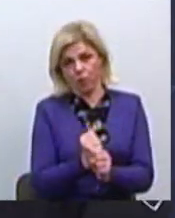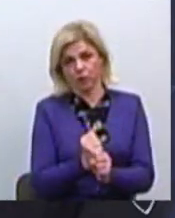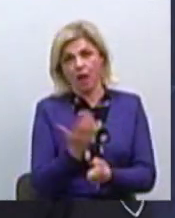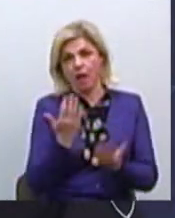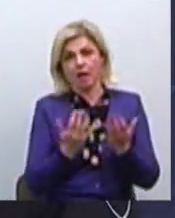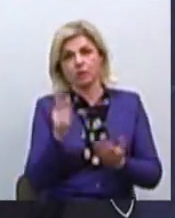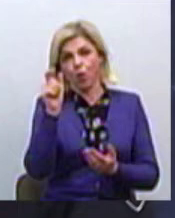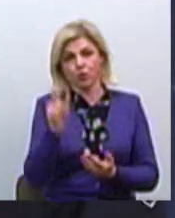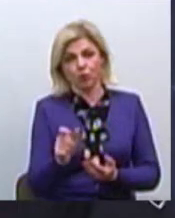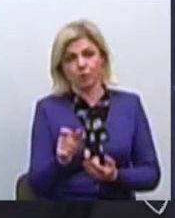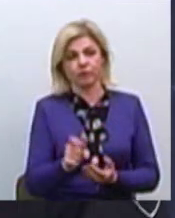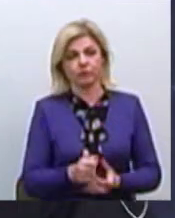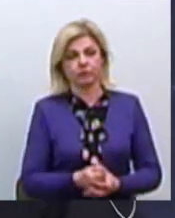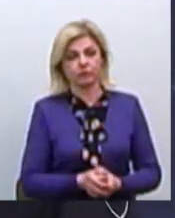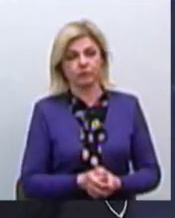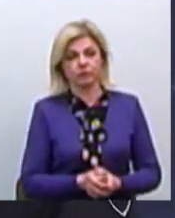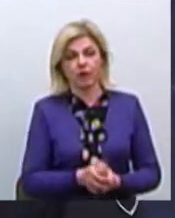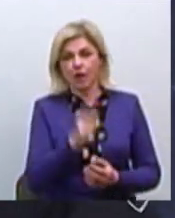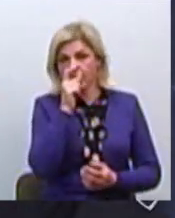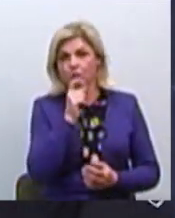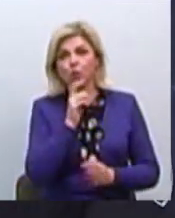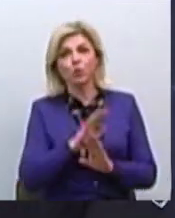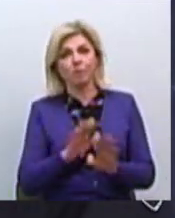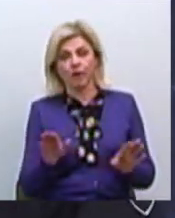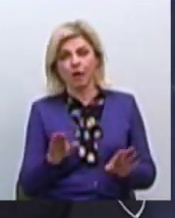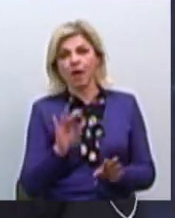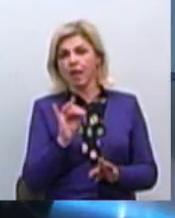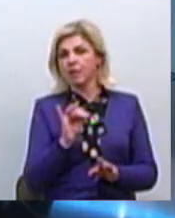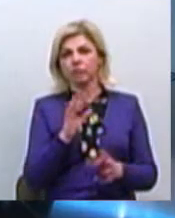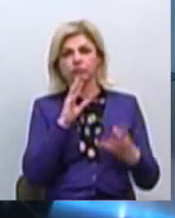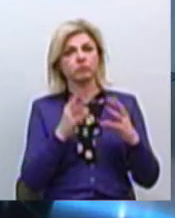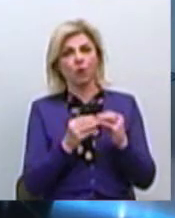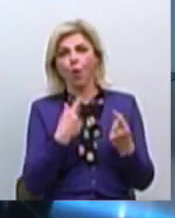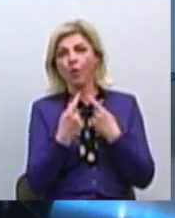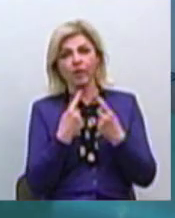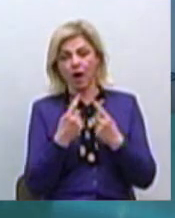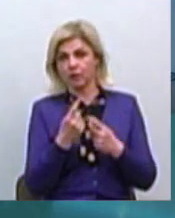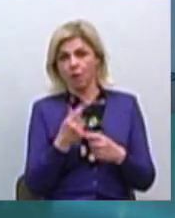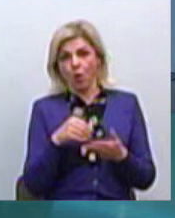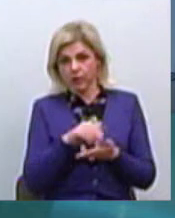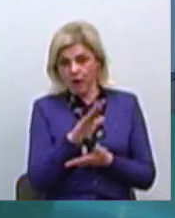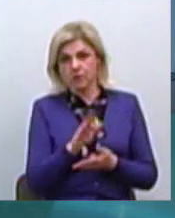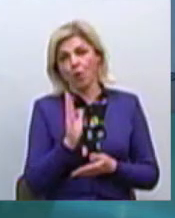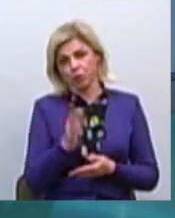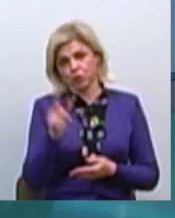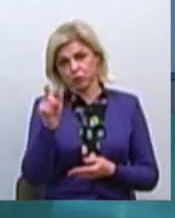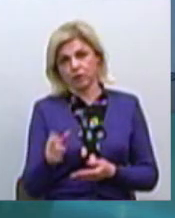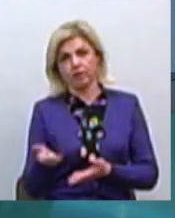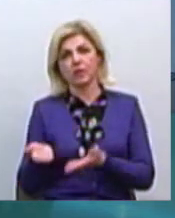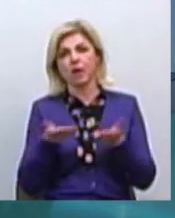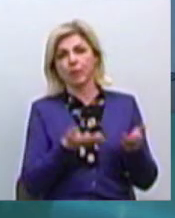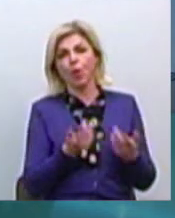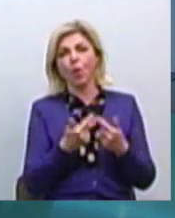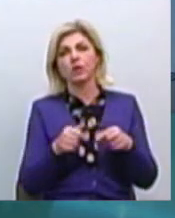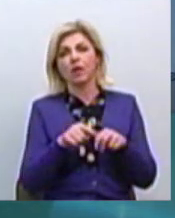особа не розуміє, не йде на контакт, вона буде запрошена до